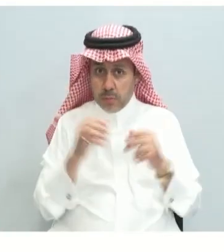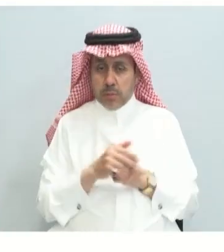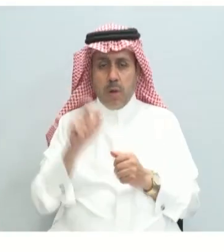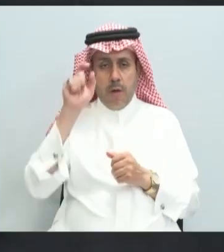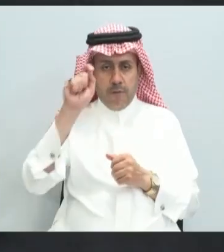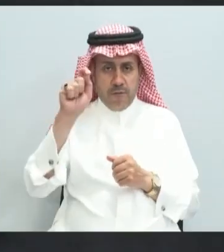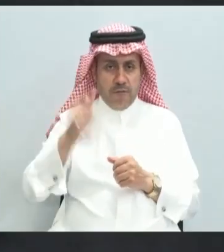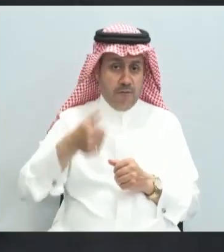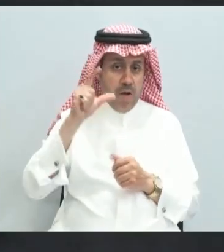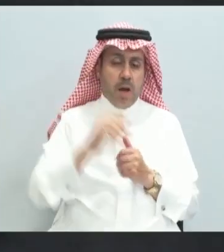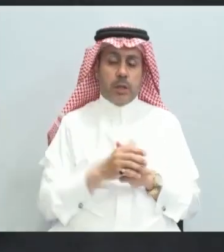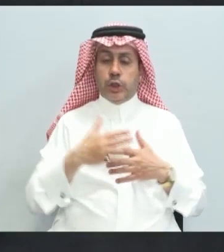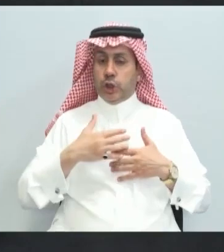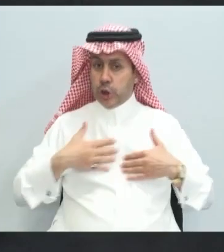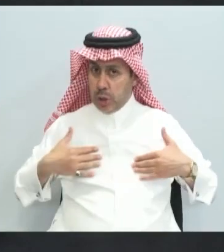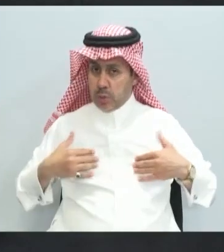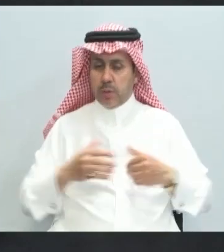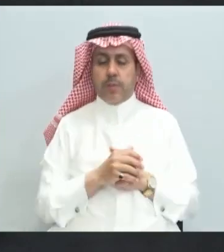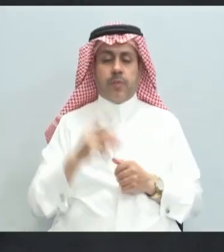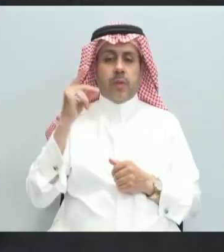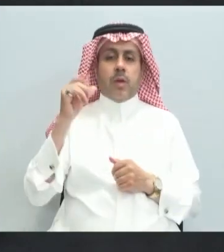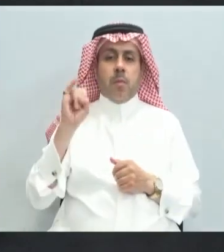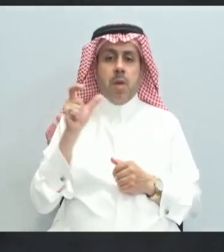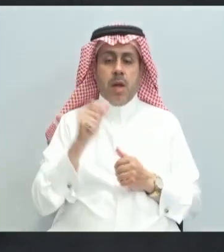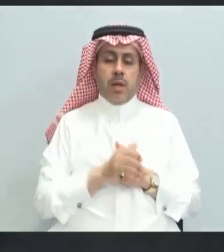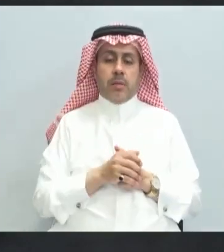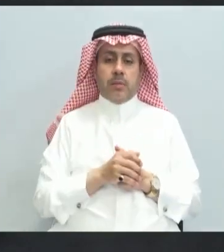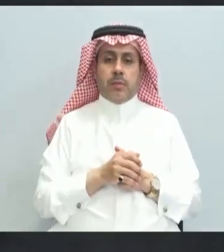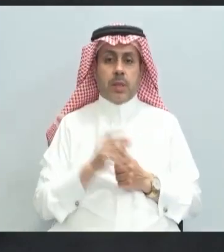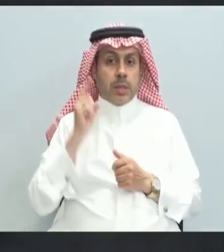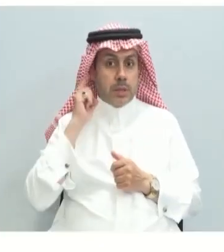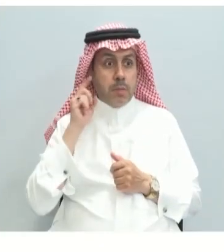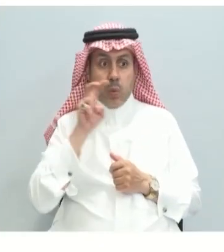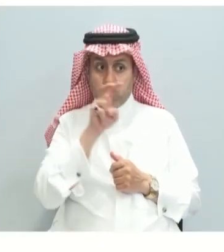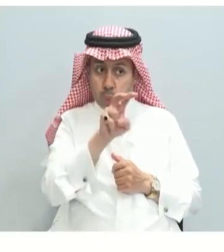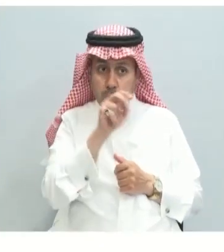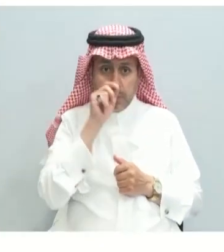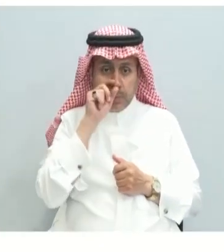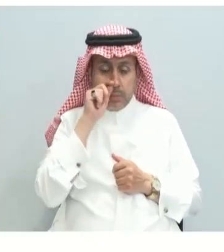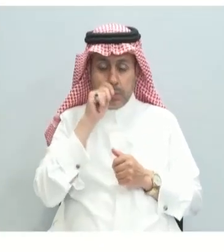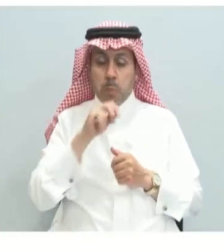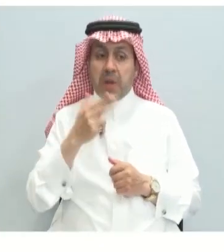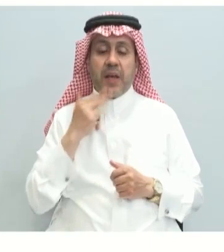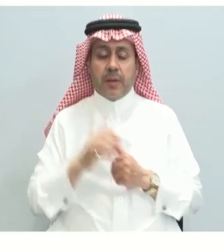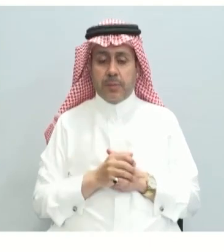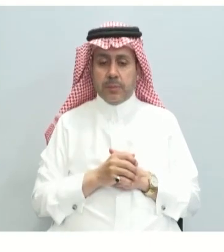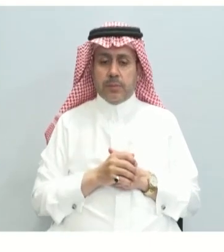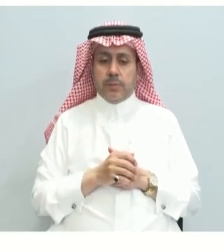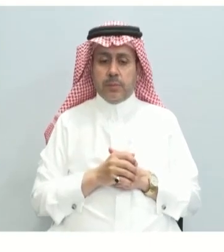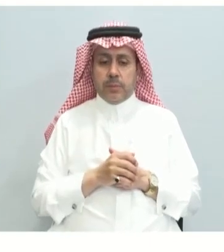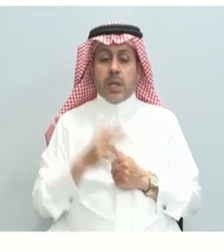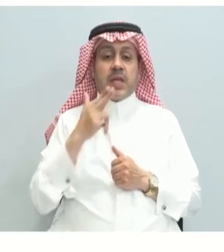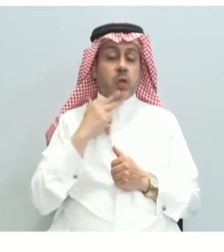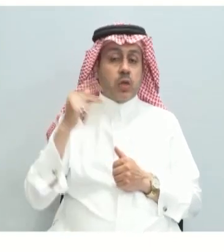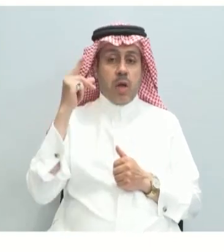هو انشراح الصدر وطمأنينته لما يسمعه الإنسان من الخير، وهو من